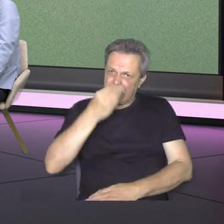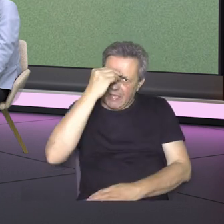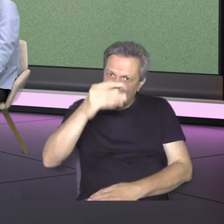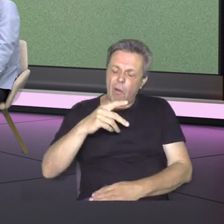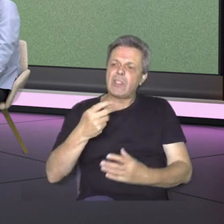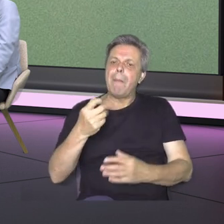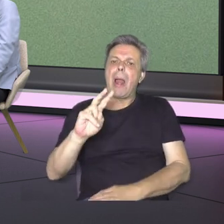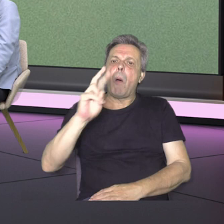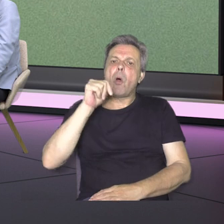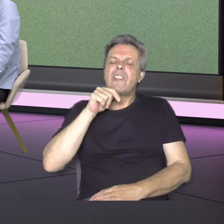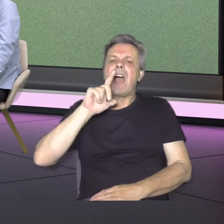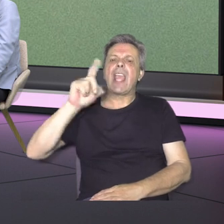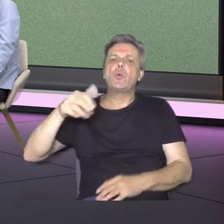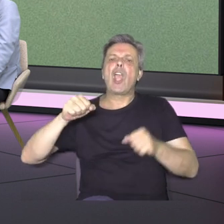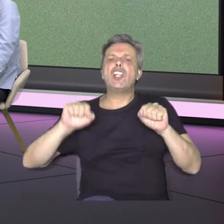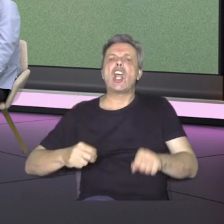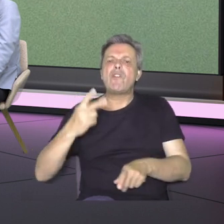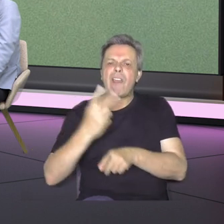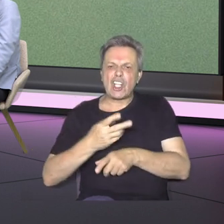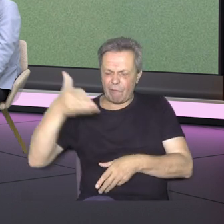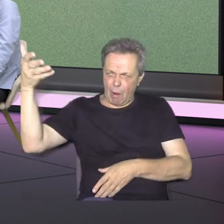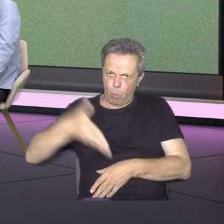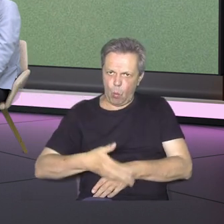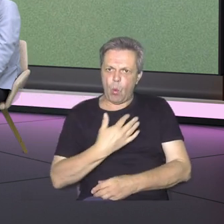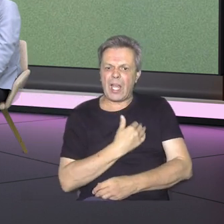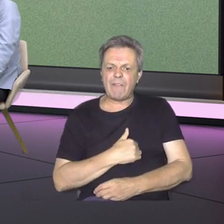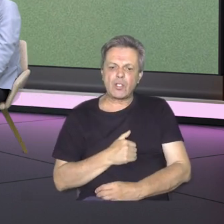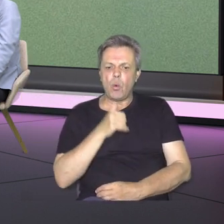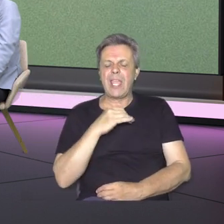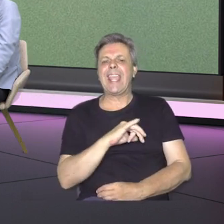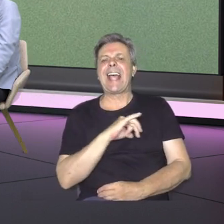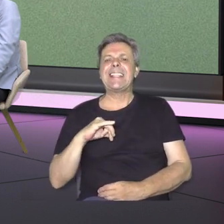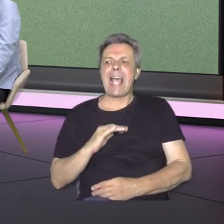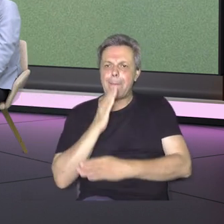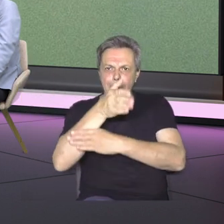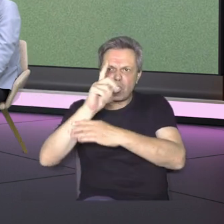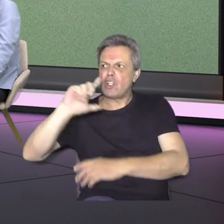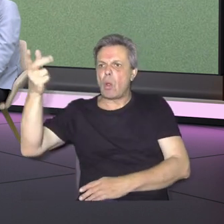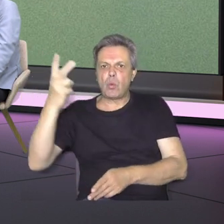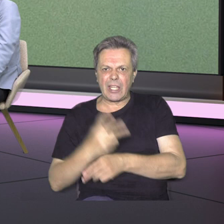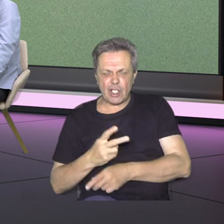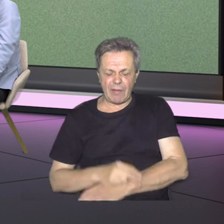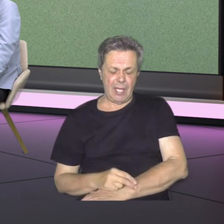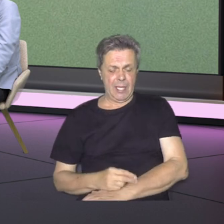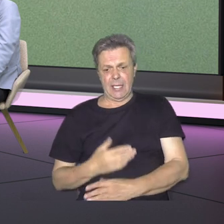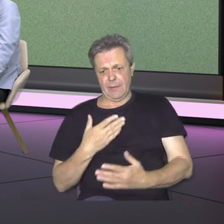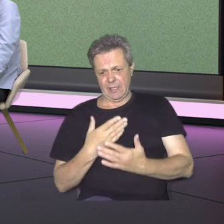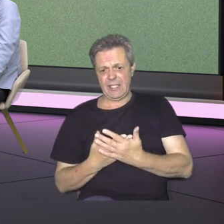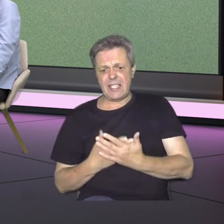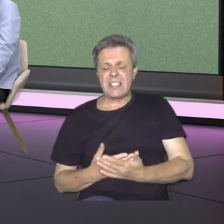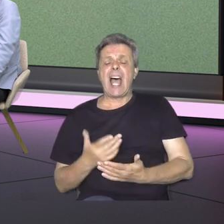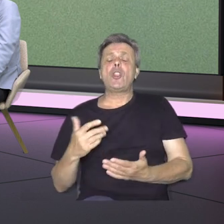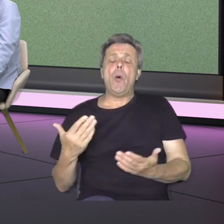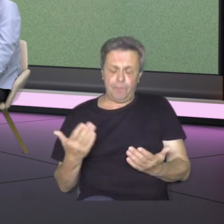malo poziva i druge šefove država u Hrvatsku i sam da posjećuje druge zemlje, jer